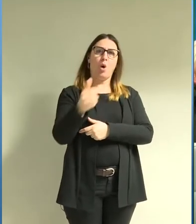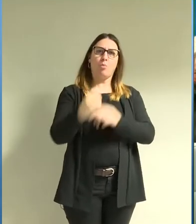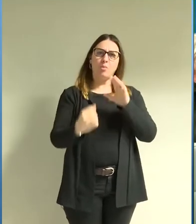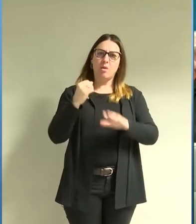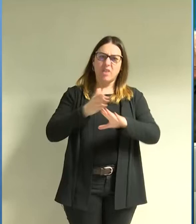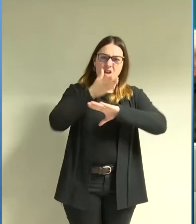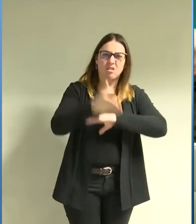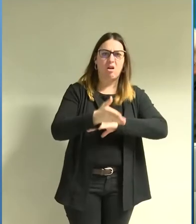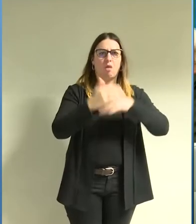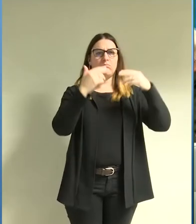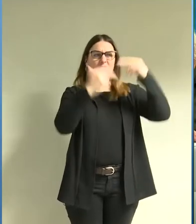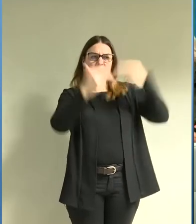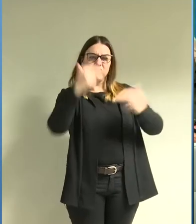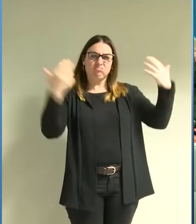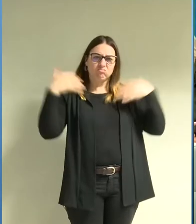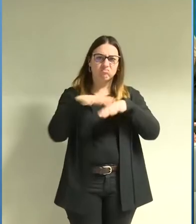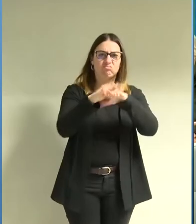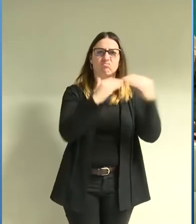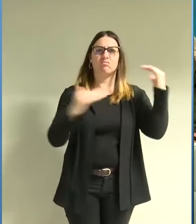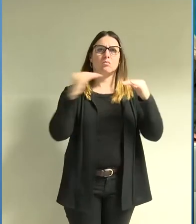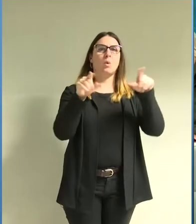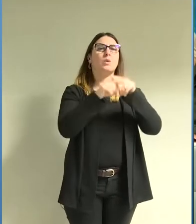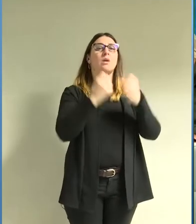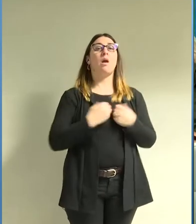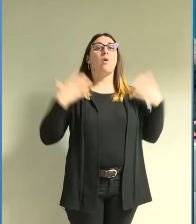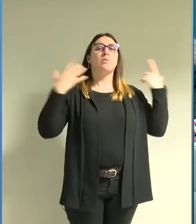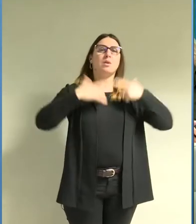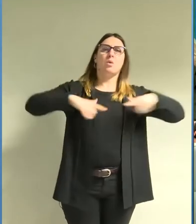des inégalités et qu'on le principal vecteur d'émancipation